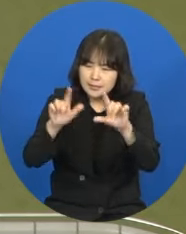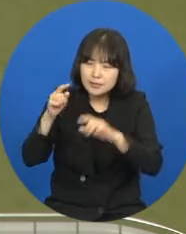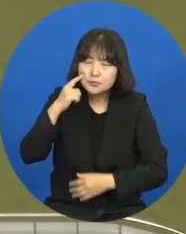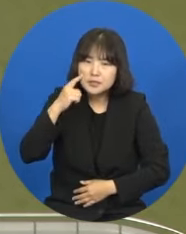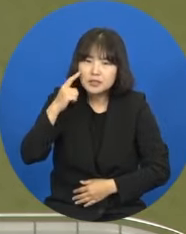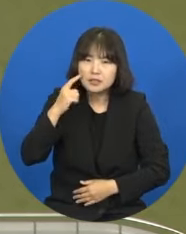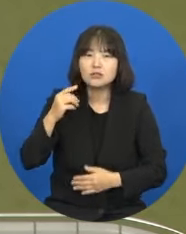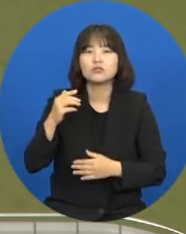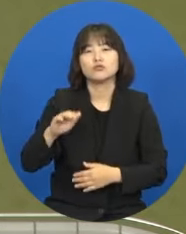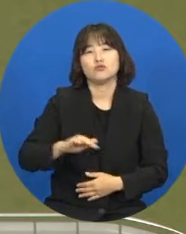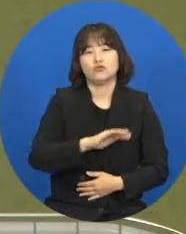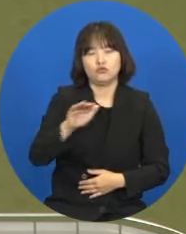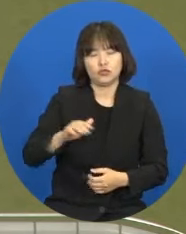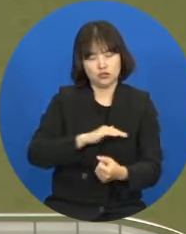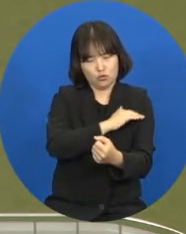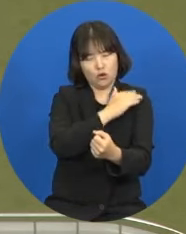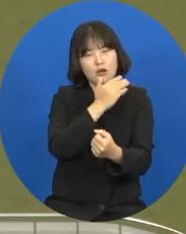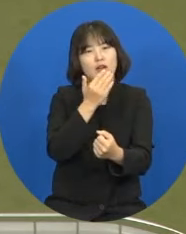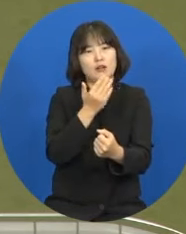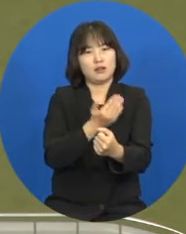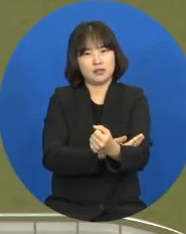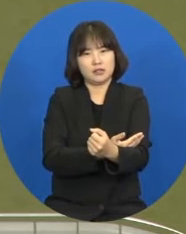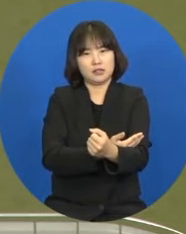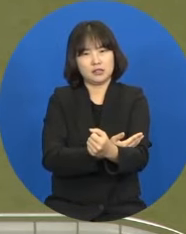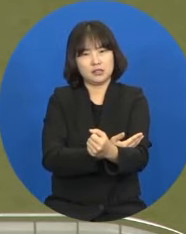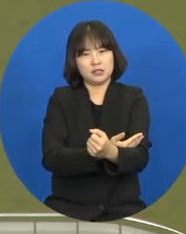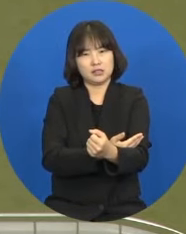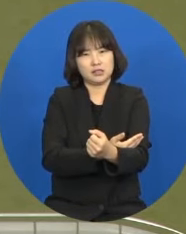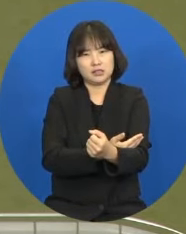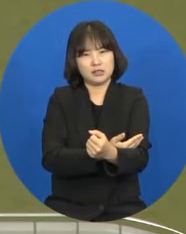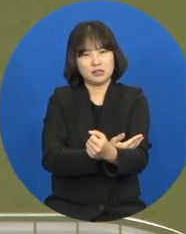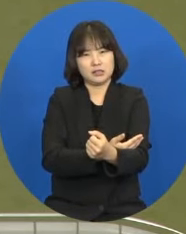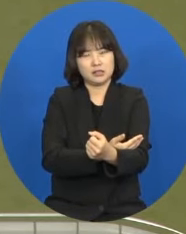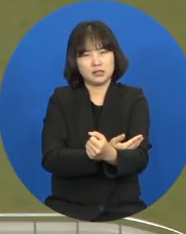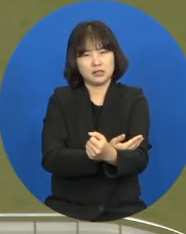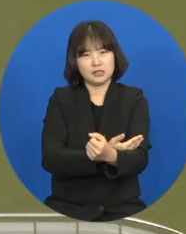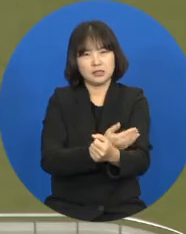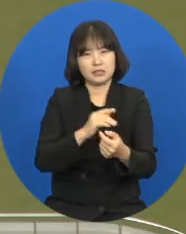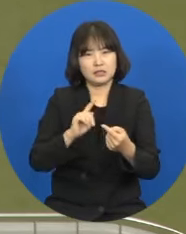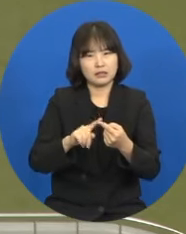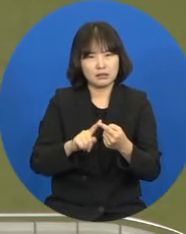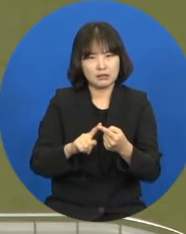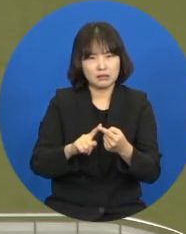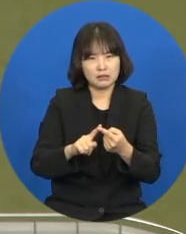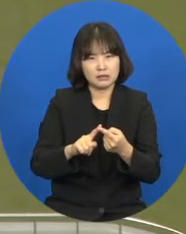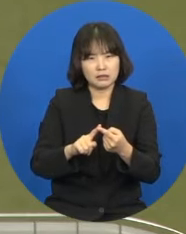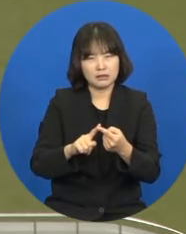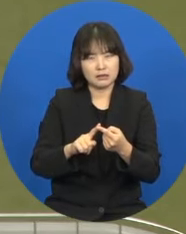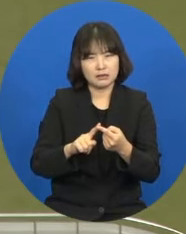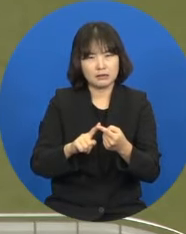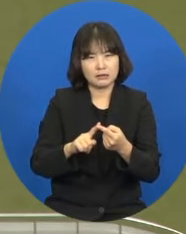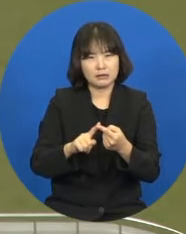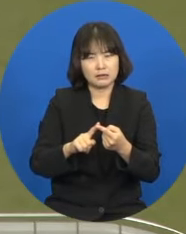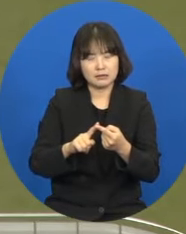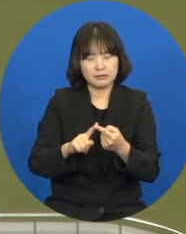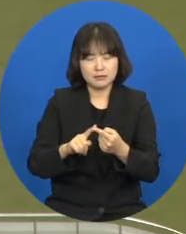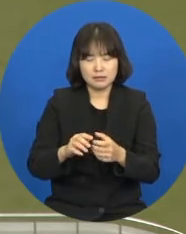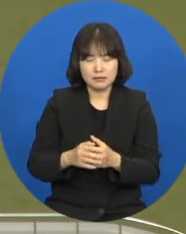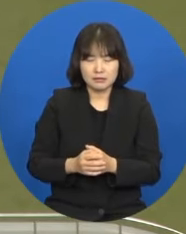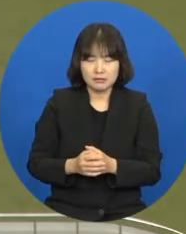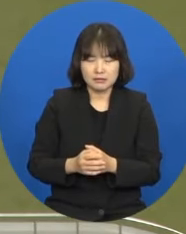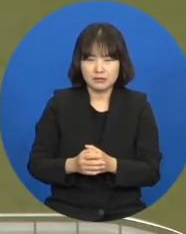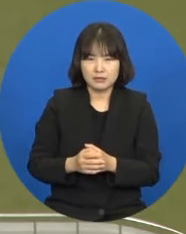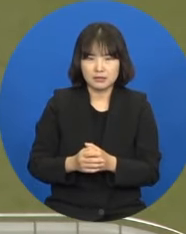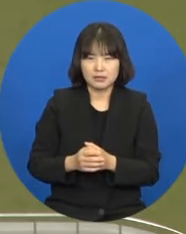우리의 어떤 권리를 자극하면서 빨리 일을 끝내라고 하는고 하는 그런 소리들이